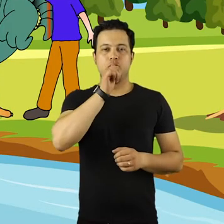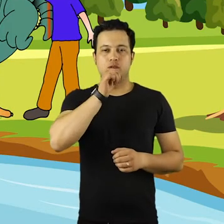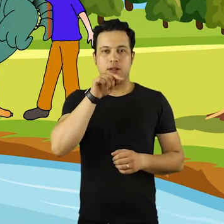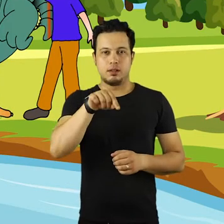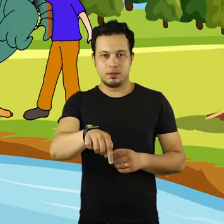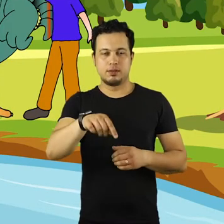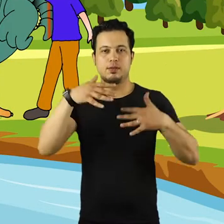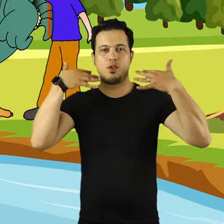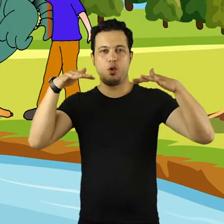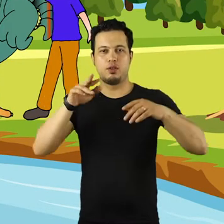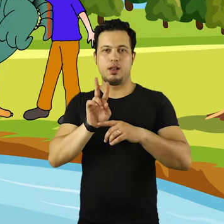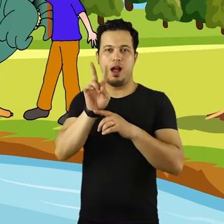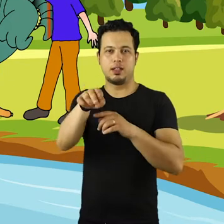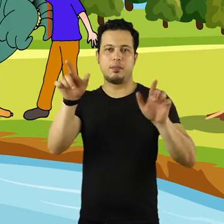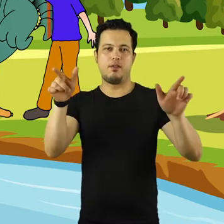Atlatma Festivali'nde